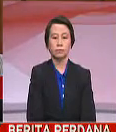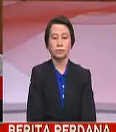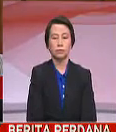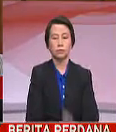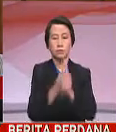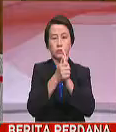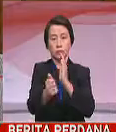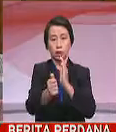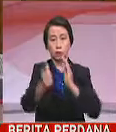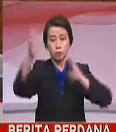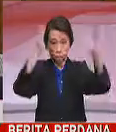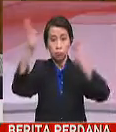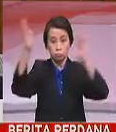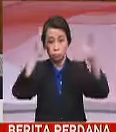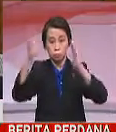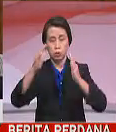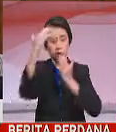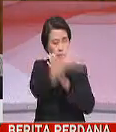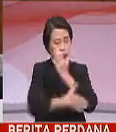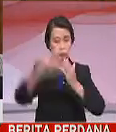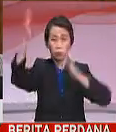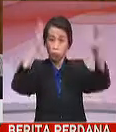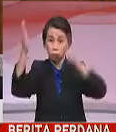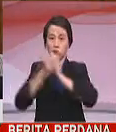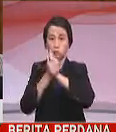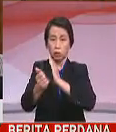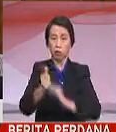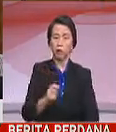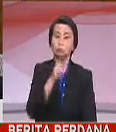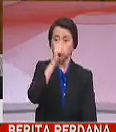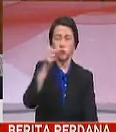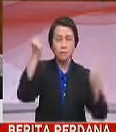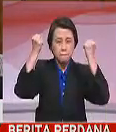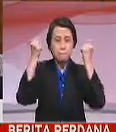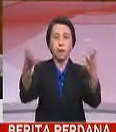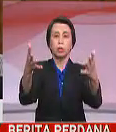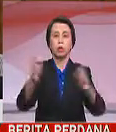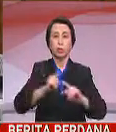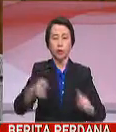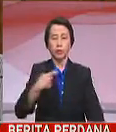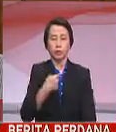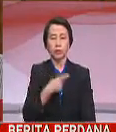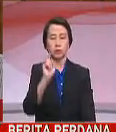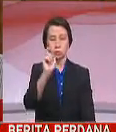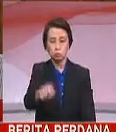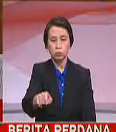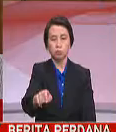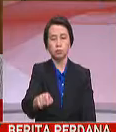Bakat di Malaysia, di seluruh Malaysia ni sebenarnya banyak. Tapi kita kena